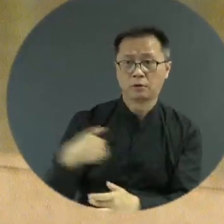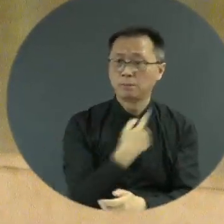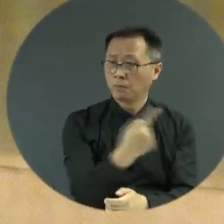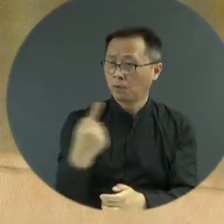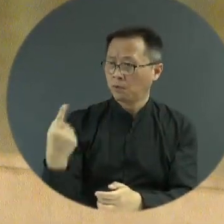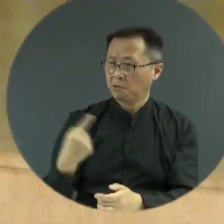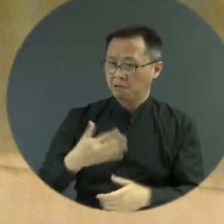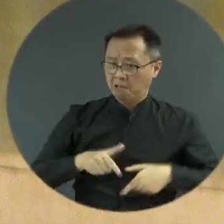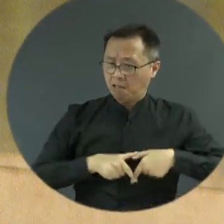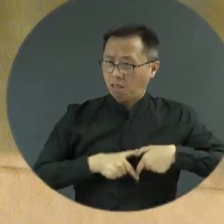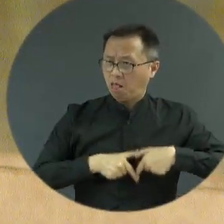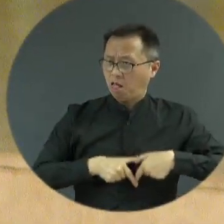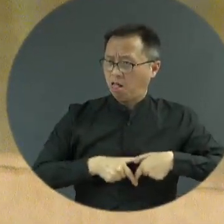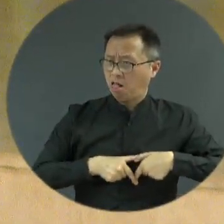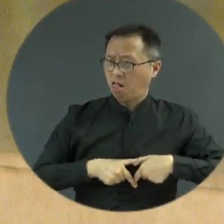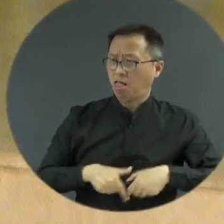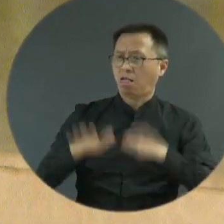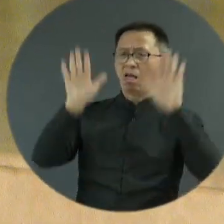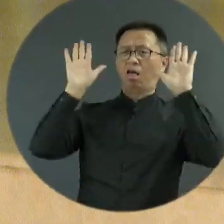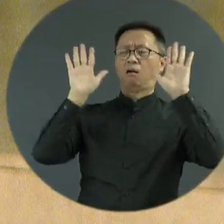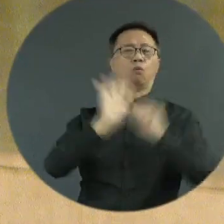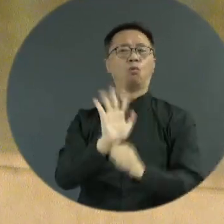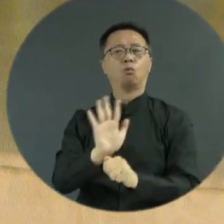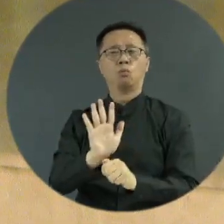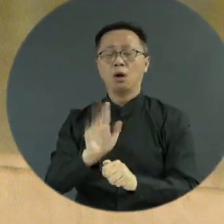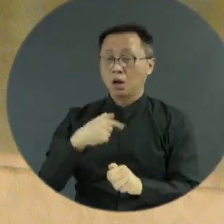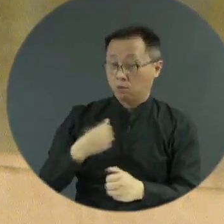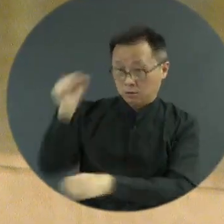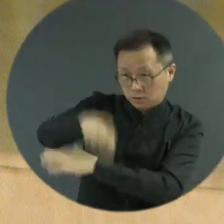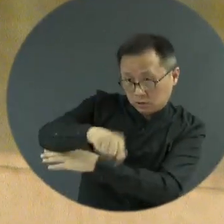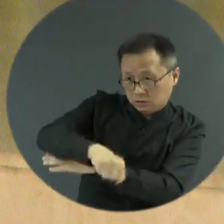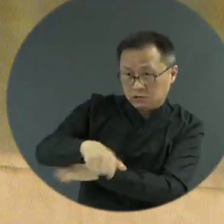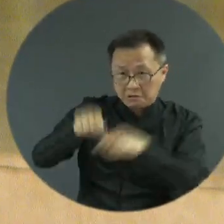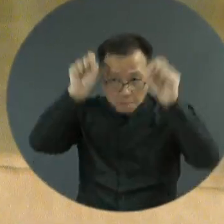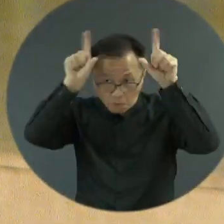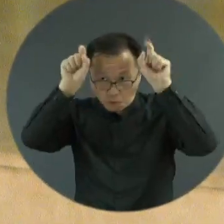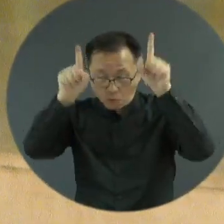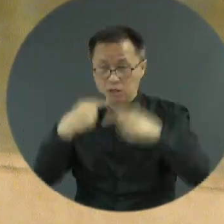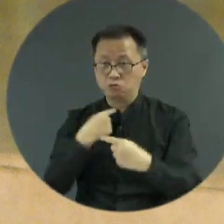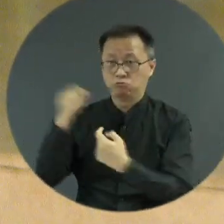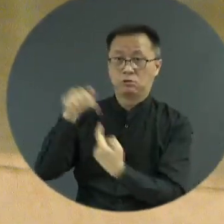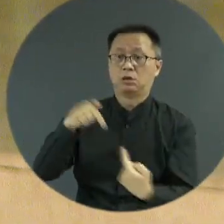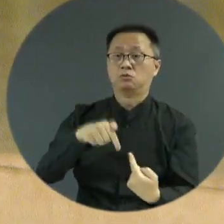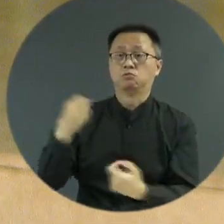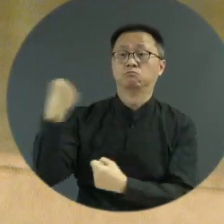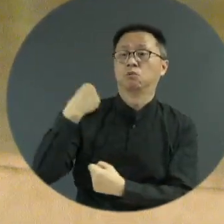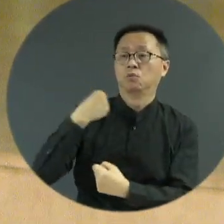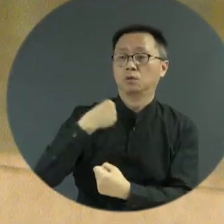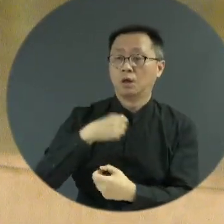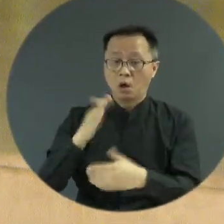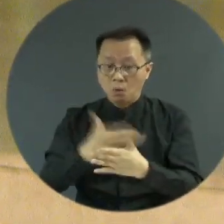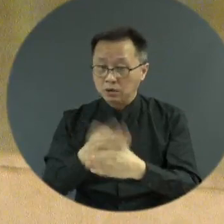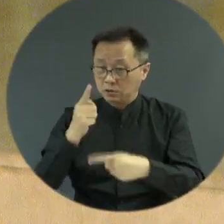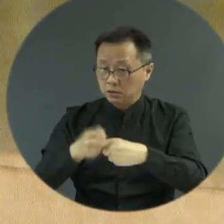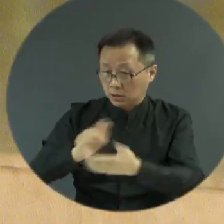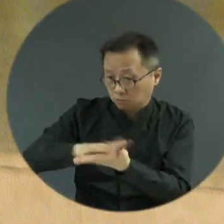胆小投降的人，我们要为战胜邪恶而不断要奋斗，为了真理和正义而